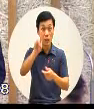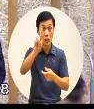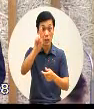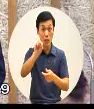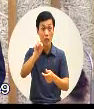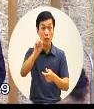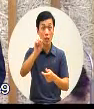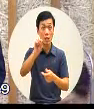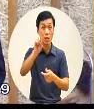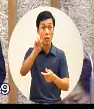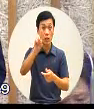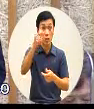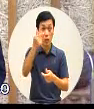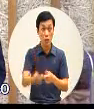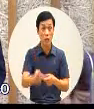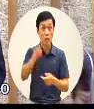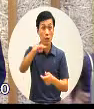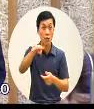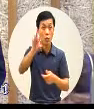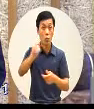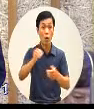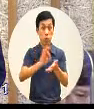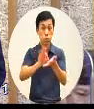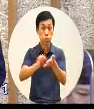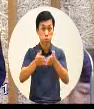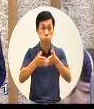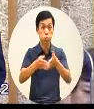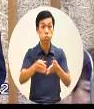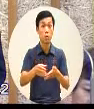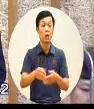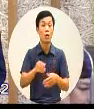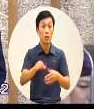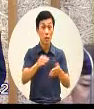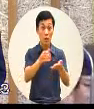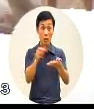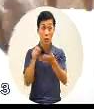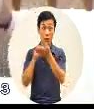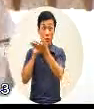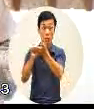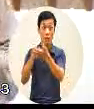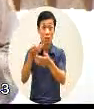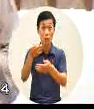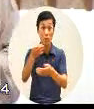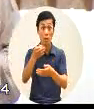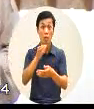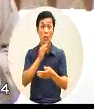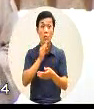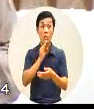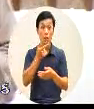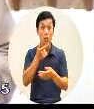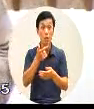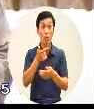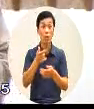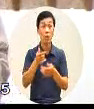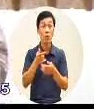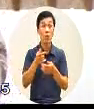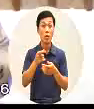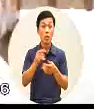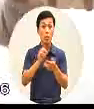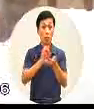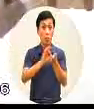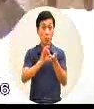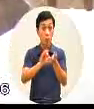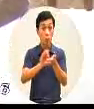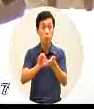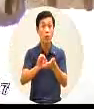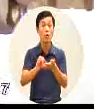迄个我请教局长，是你即马这千几个经费是咱想办法 粗工铁油，派十某出